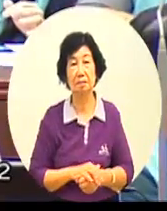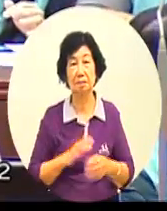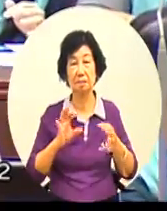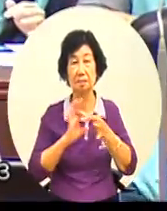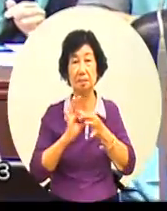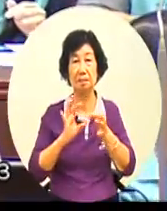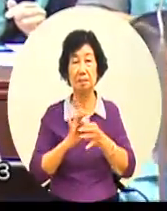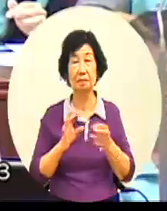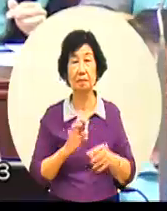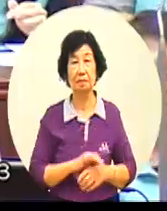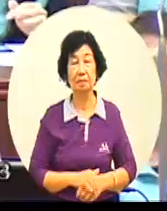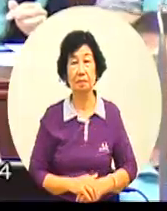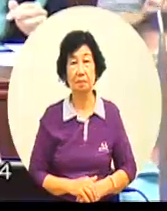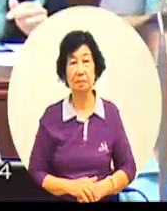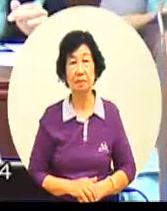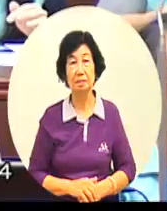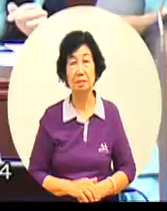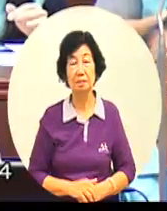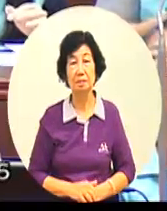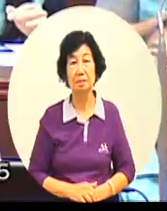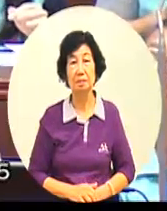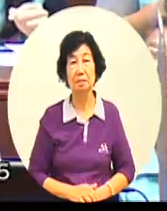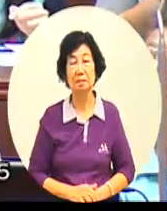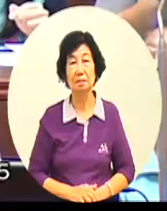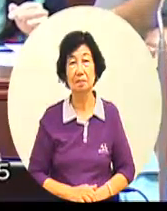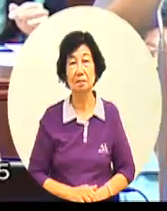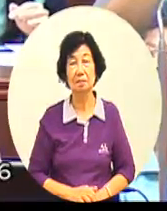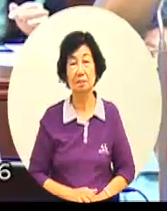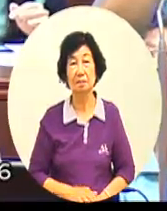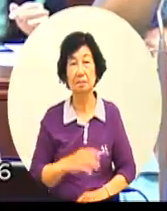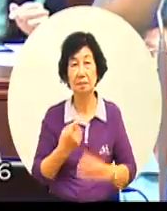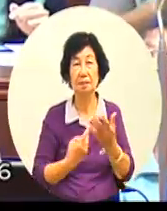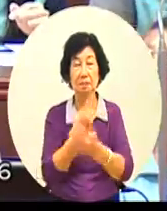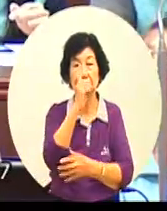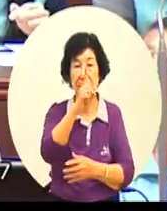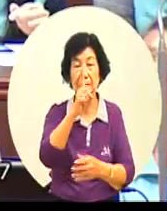东旗吧。 你们常常办活动啊？ 单单旗子，